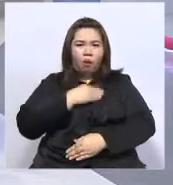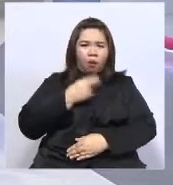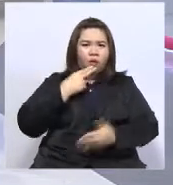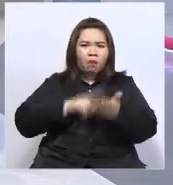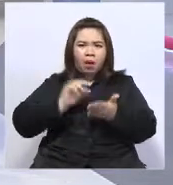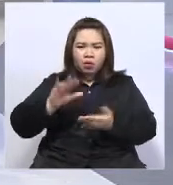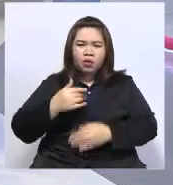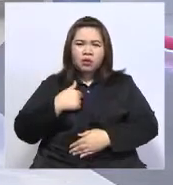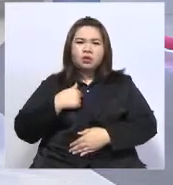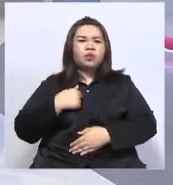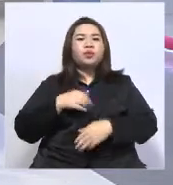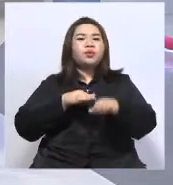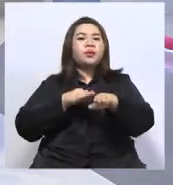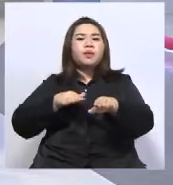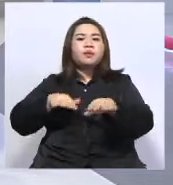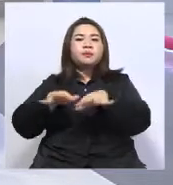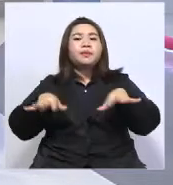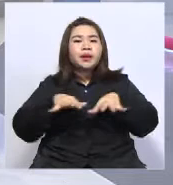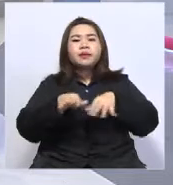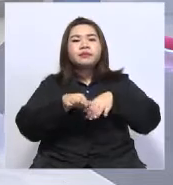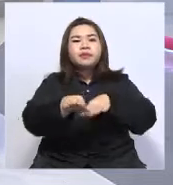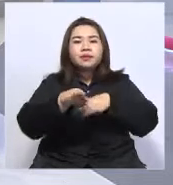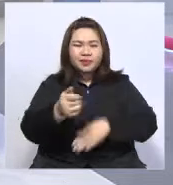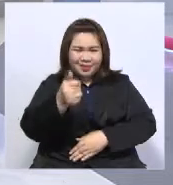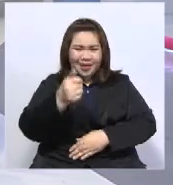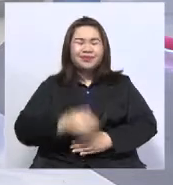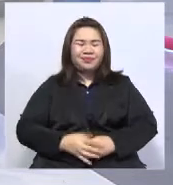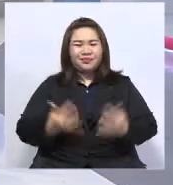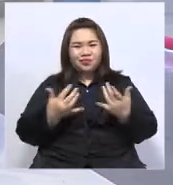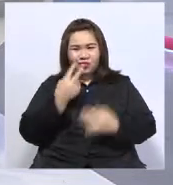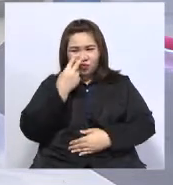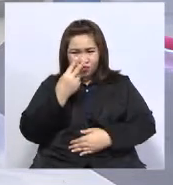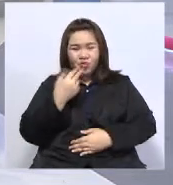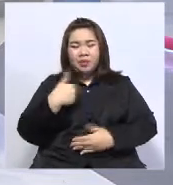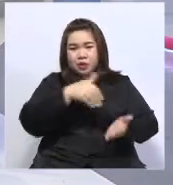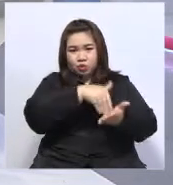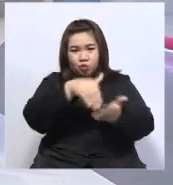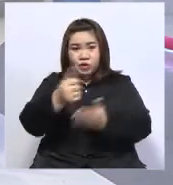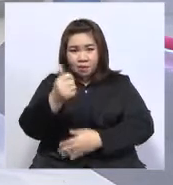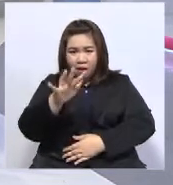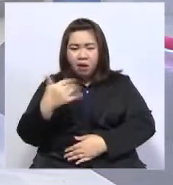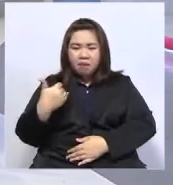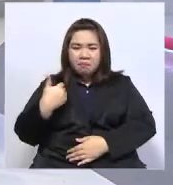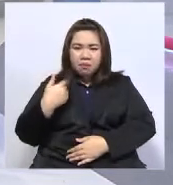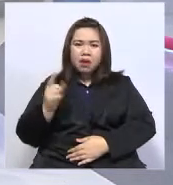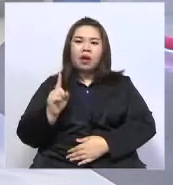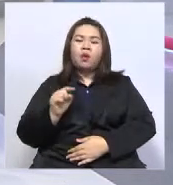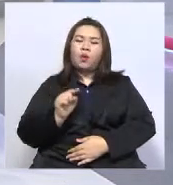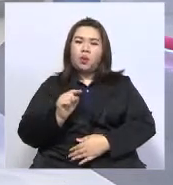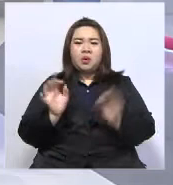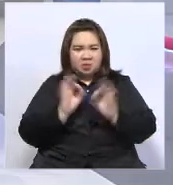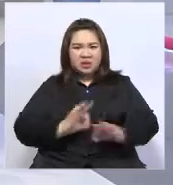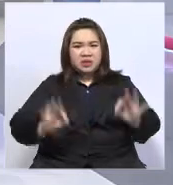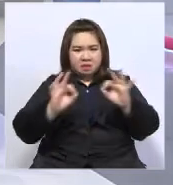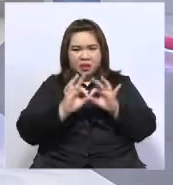แม่การราจอนนี้เป็ระเบีดน่าดูเลยนะคร คลมตัวขึ้นใช่ไหมเดี๋วดูนะครับโมเดล 15 จุเพระาทผมตัวสอบ 15 จุนี้แน่นอนนะครับ็จุดท